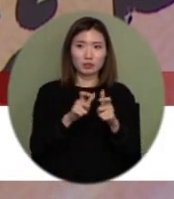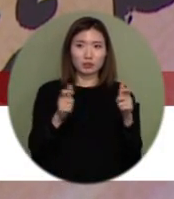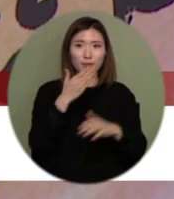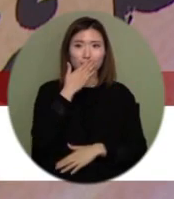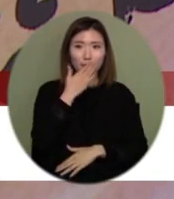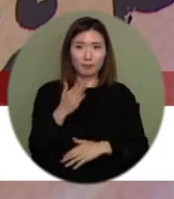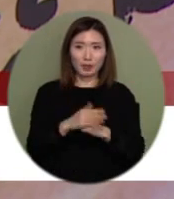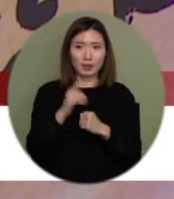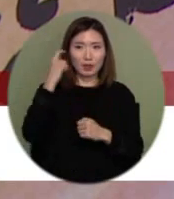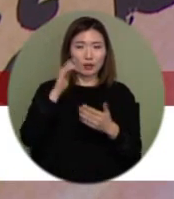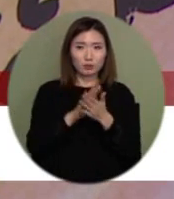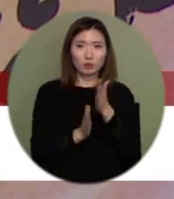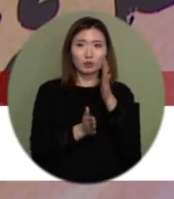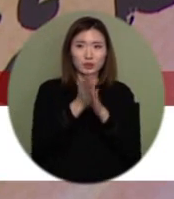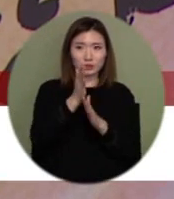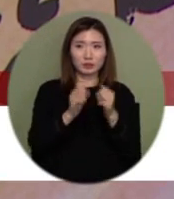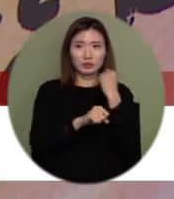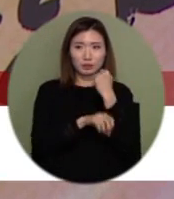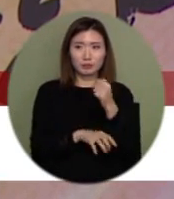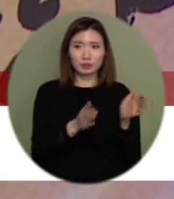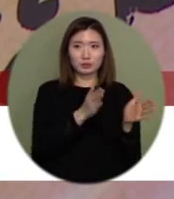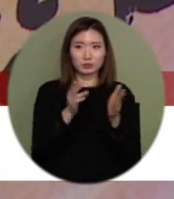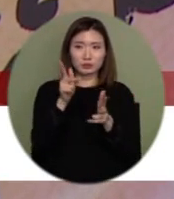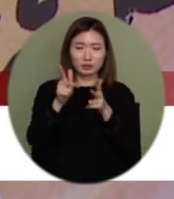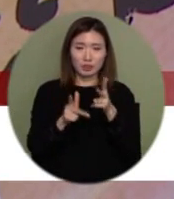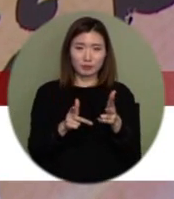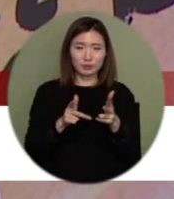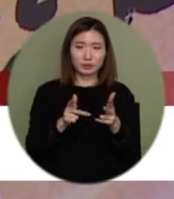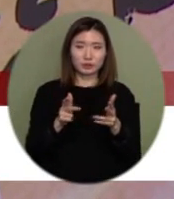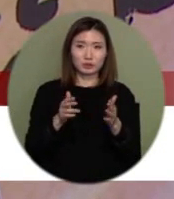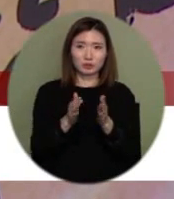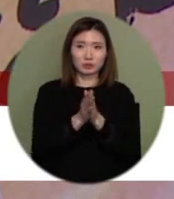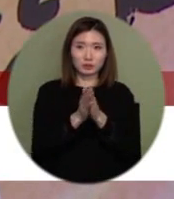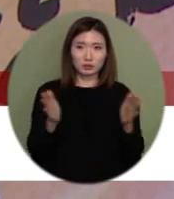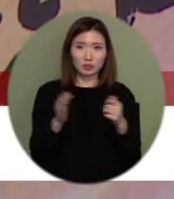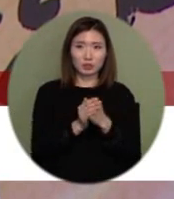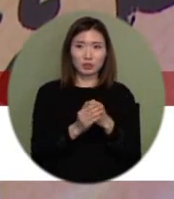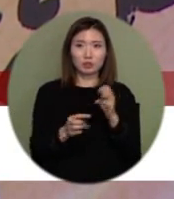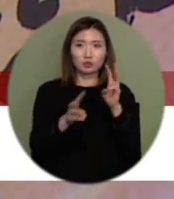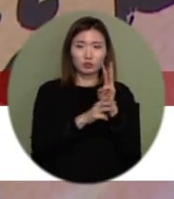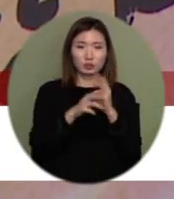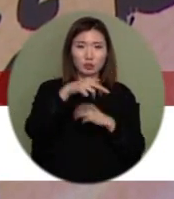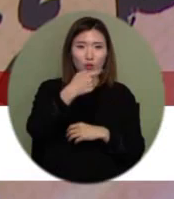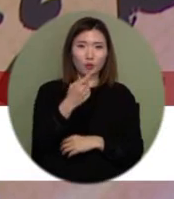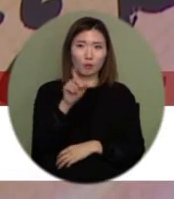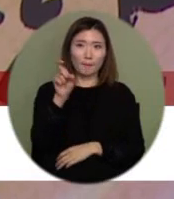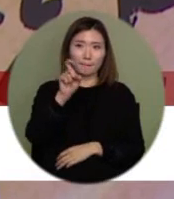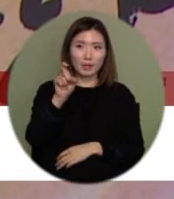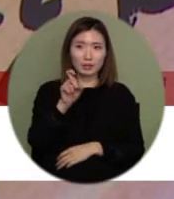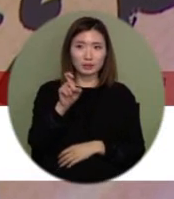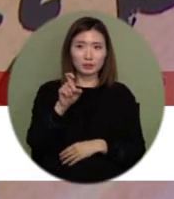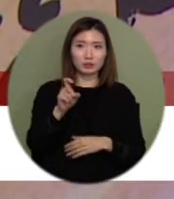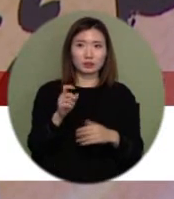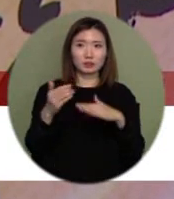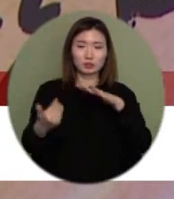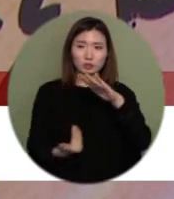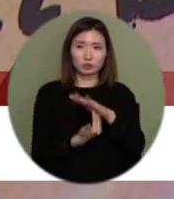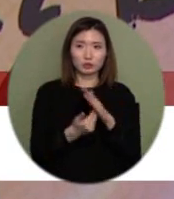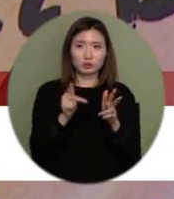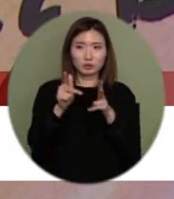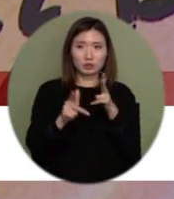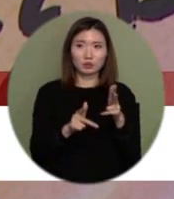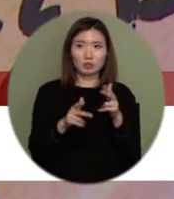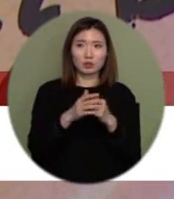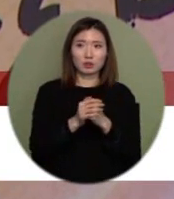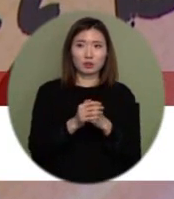도시의 기반을 다지는 사업들을 가시화시켜 나가겠습니다. 우선 중랑 코엑스 조성 사업을 조기에